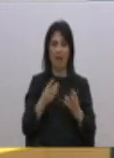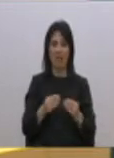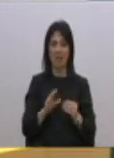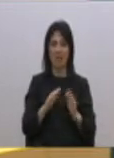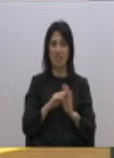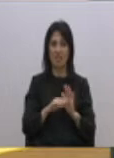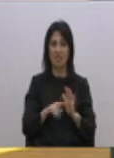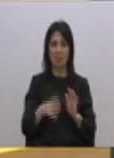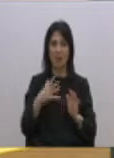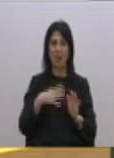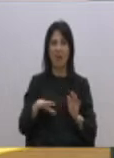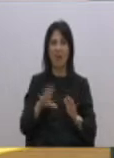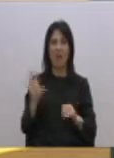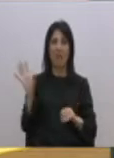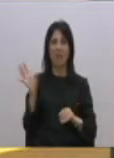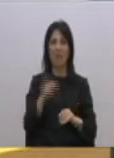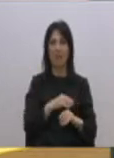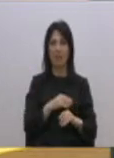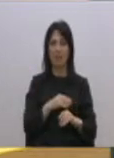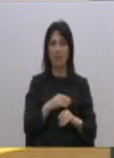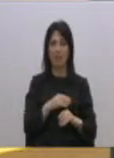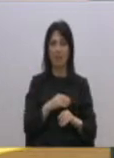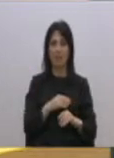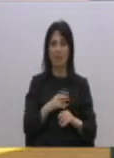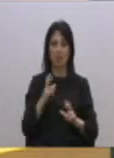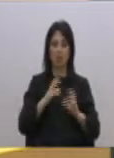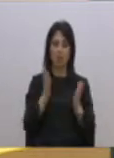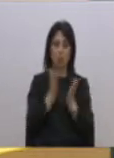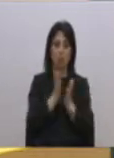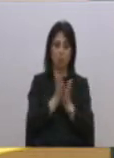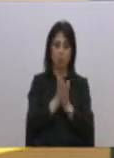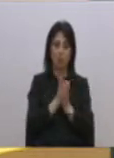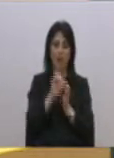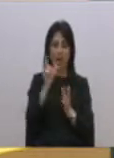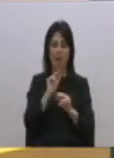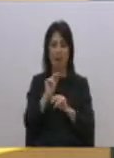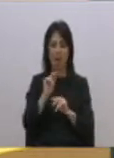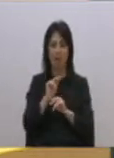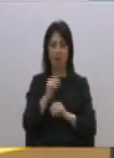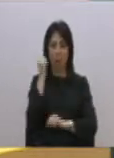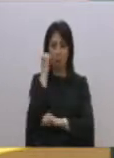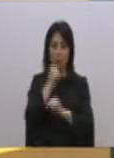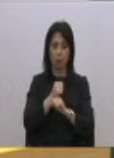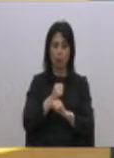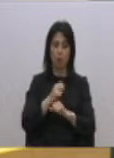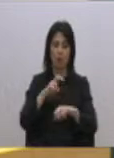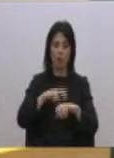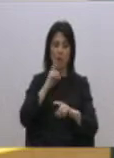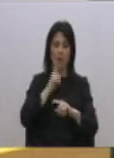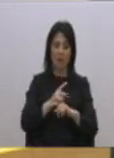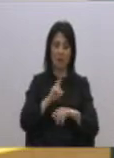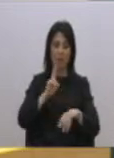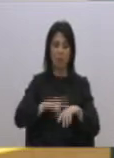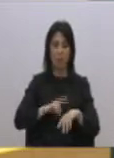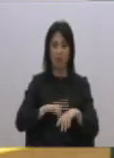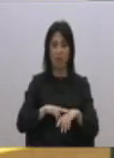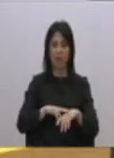წეს ამ ქვეყანაში ყველას სტუდენტს, ლექტორს, მუშას, ექთანს,